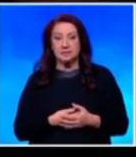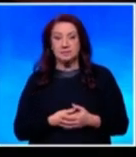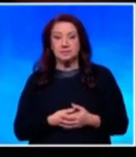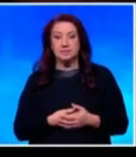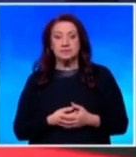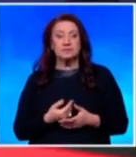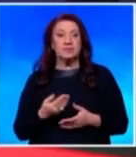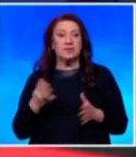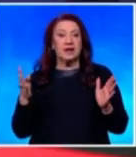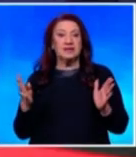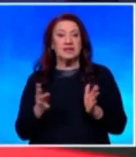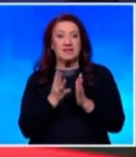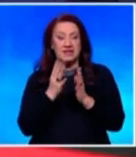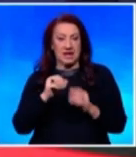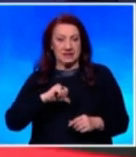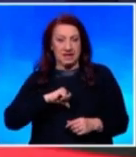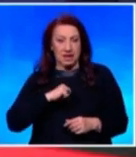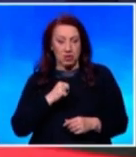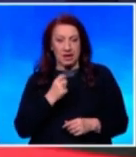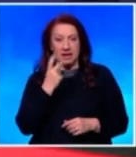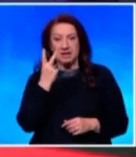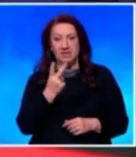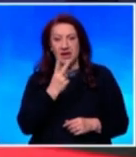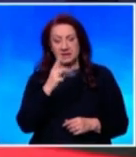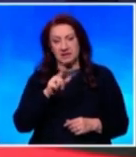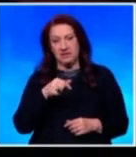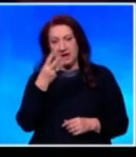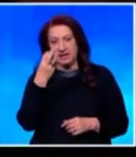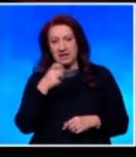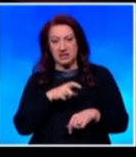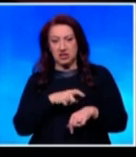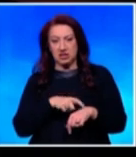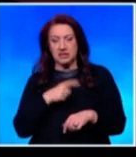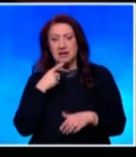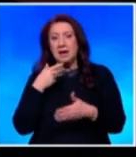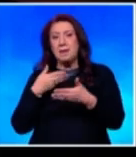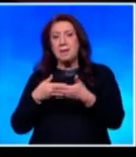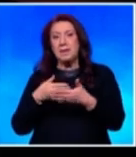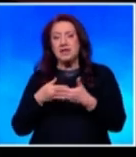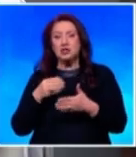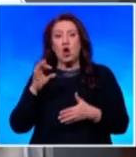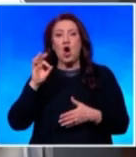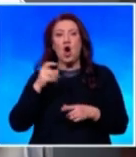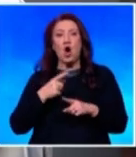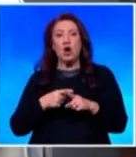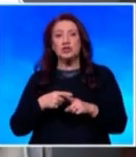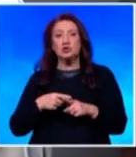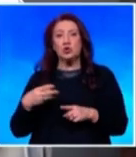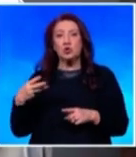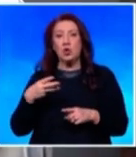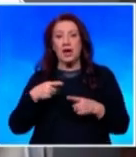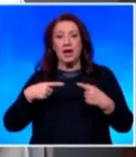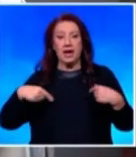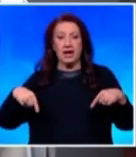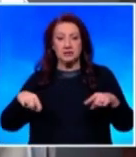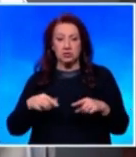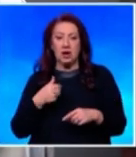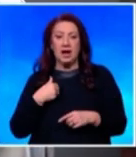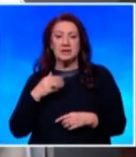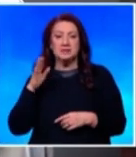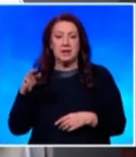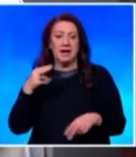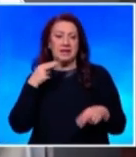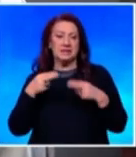януари 22:30 ча някъде на брега на охридското езеро какво се случи аз влях в заведение в